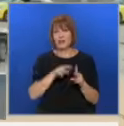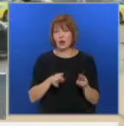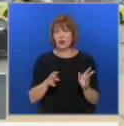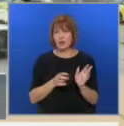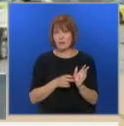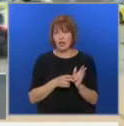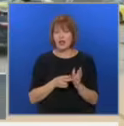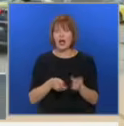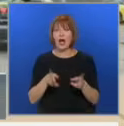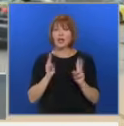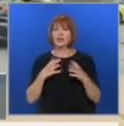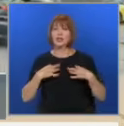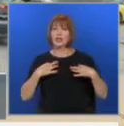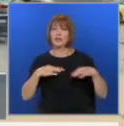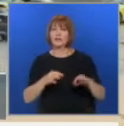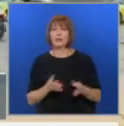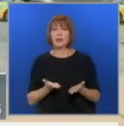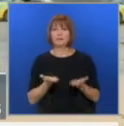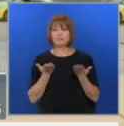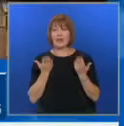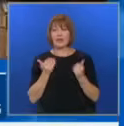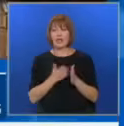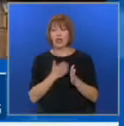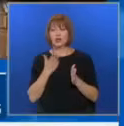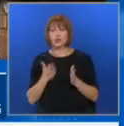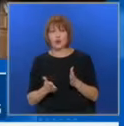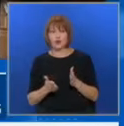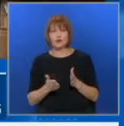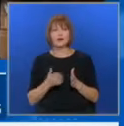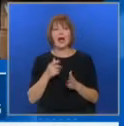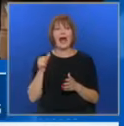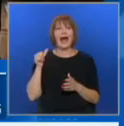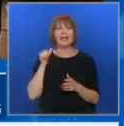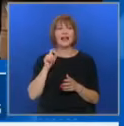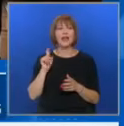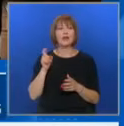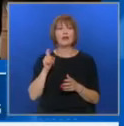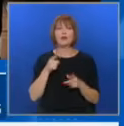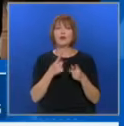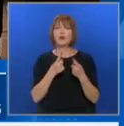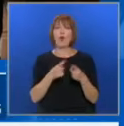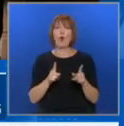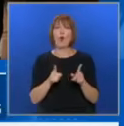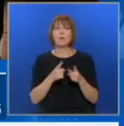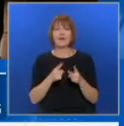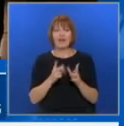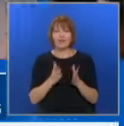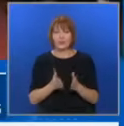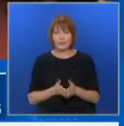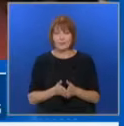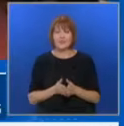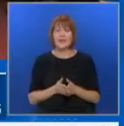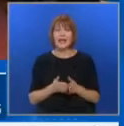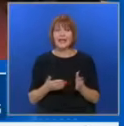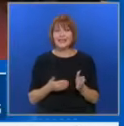да освободи предсрочно подуправителят на БНБ Андрей Гюров, който управляваше управление емисионно.